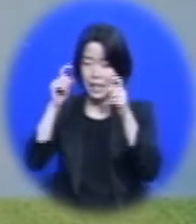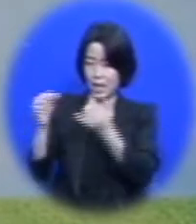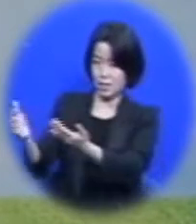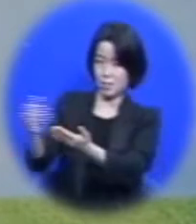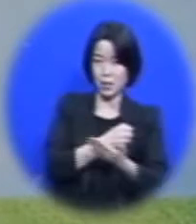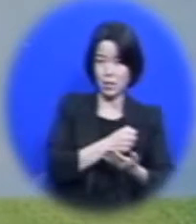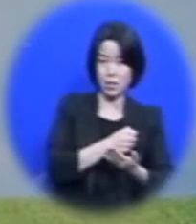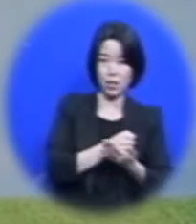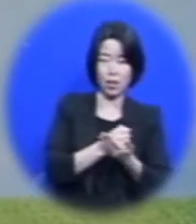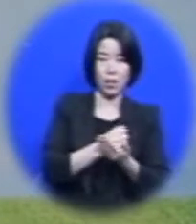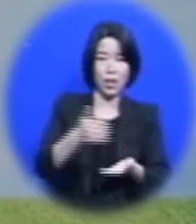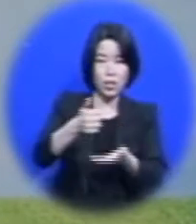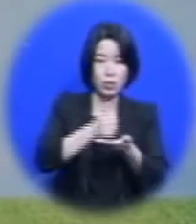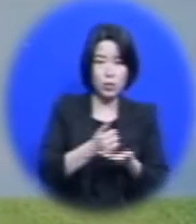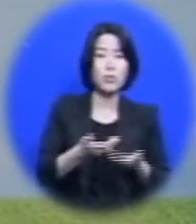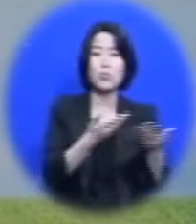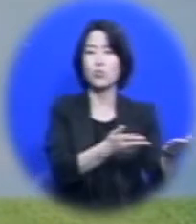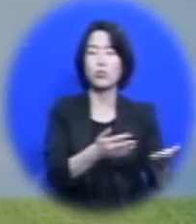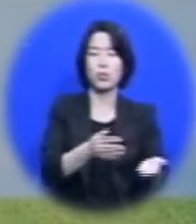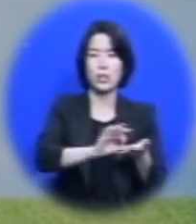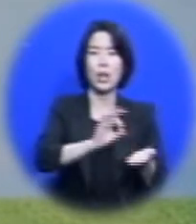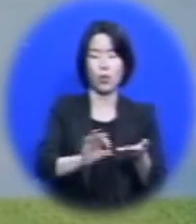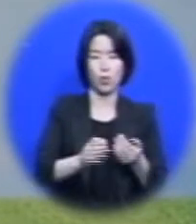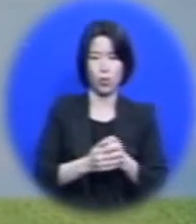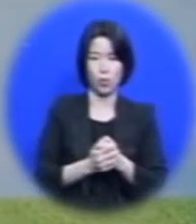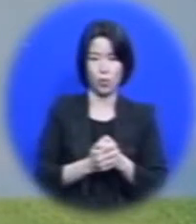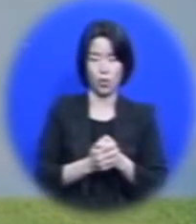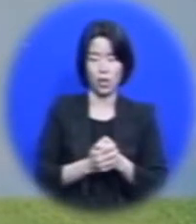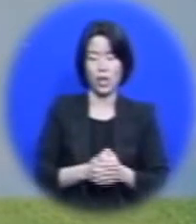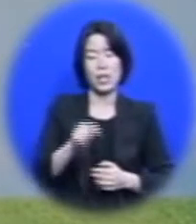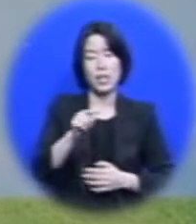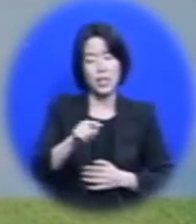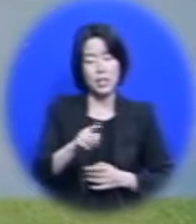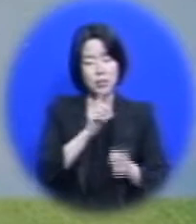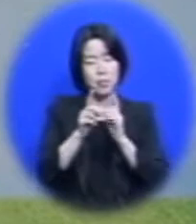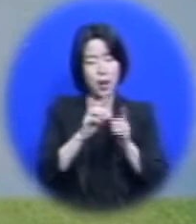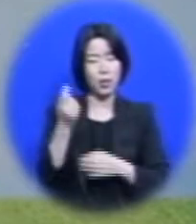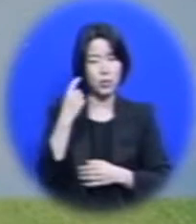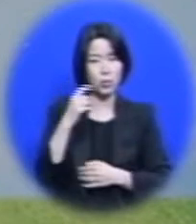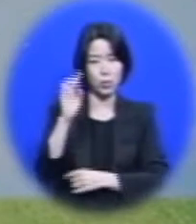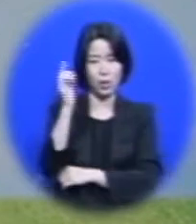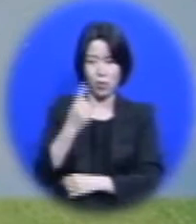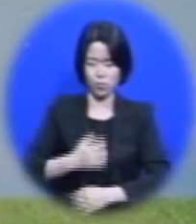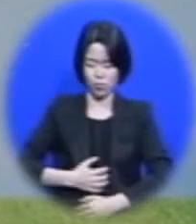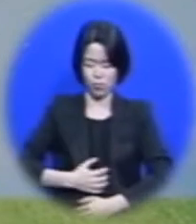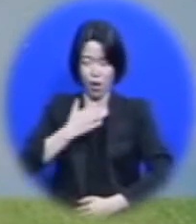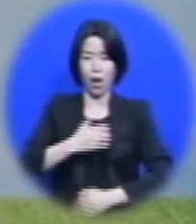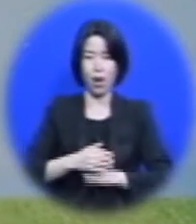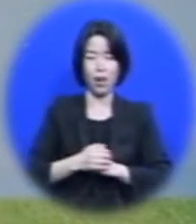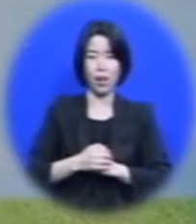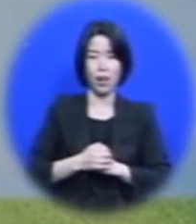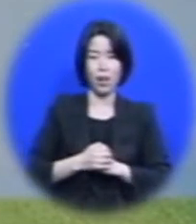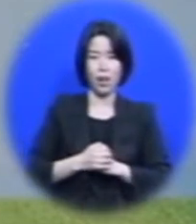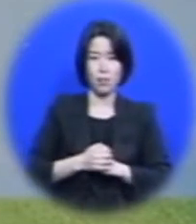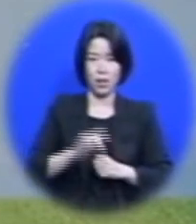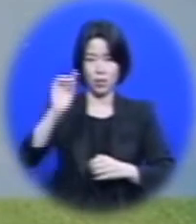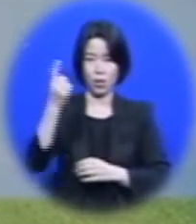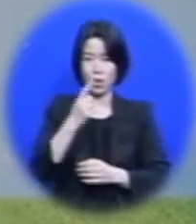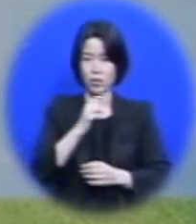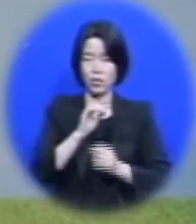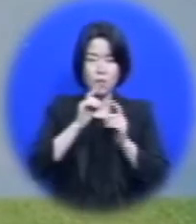일이 있었습니다. 그 이야기를 듣고 다윗이 얼마나 격분했는지 다윗이